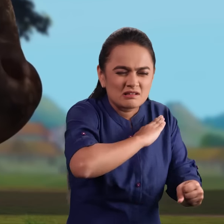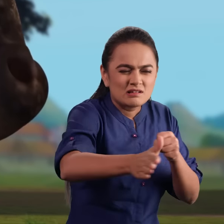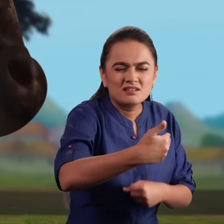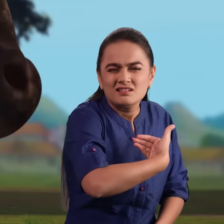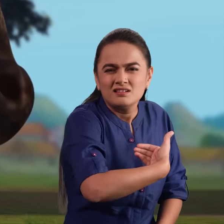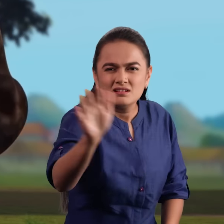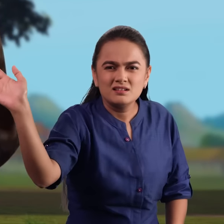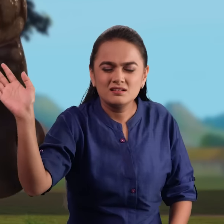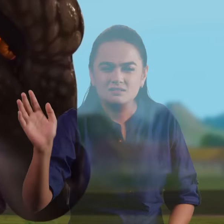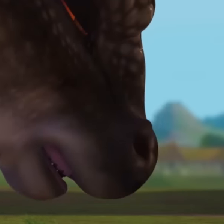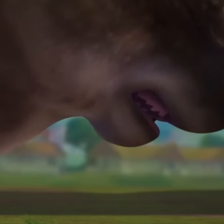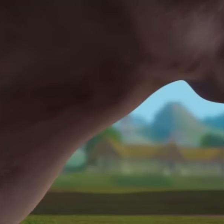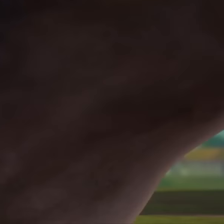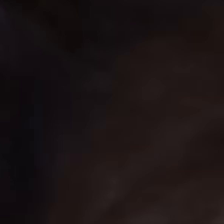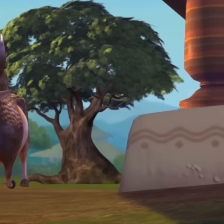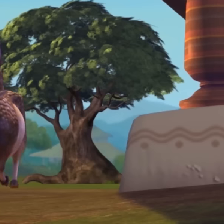ये बालक।